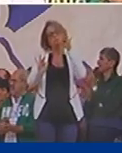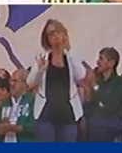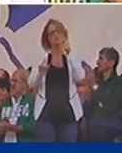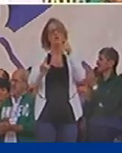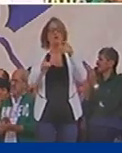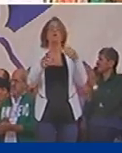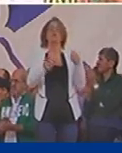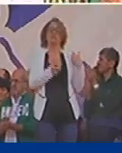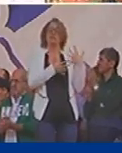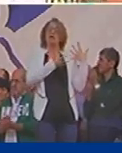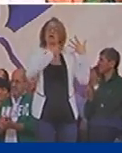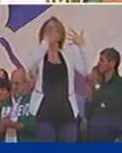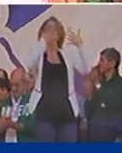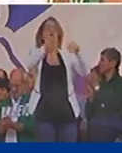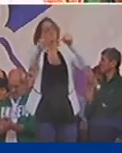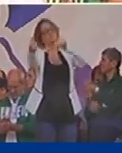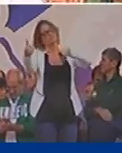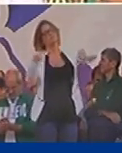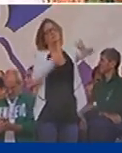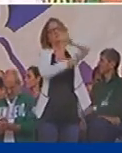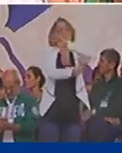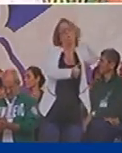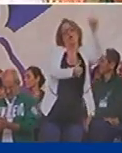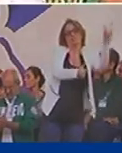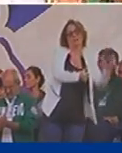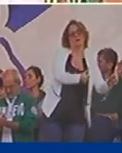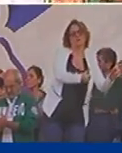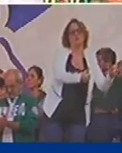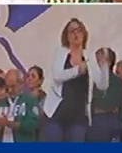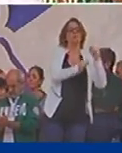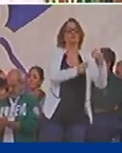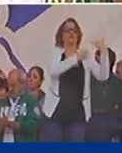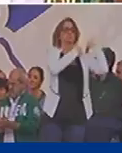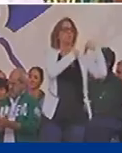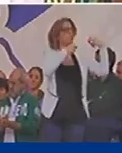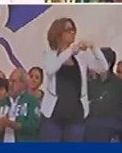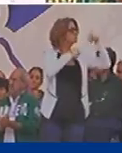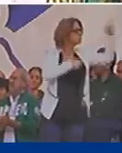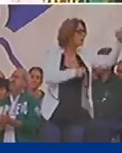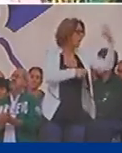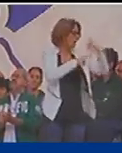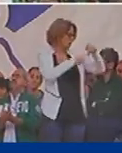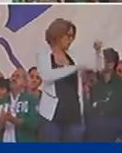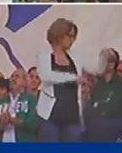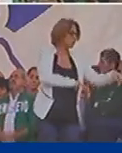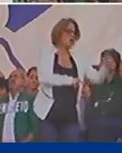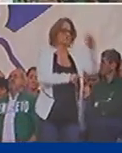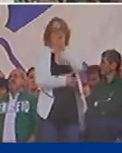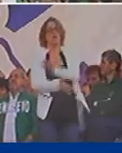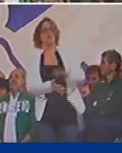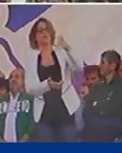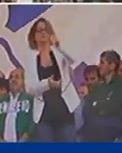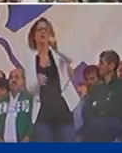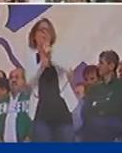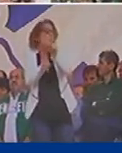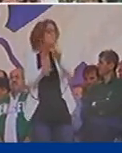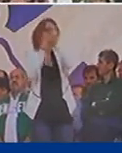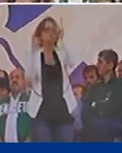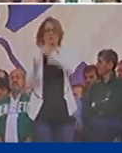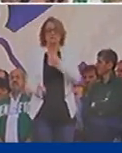a qualcun altro che potrà prendere il nostro posto a Bruxelles, a Roma o in regione, come fanno i